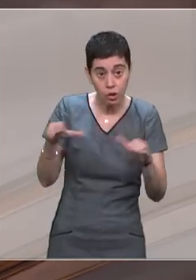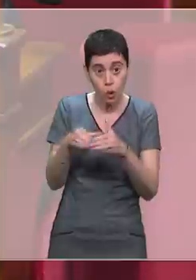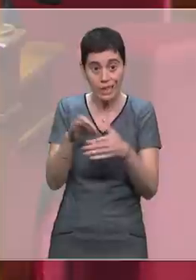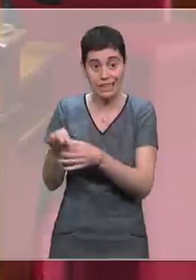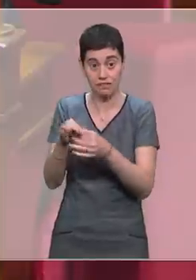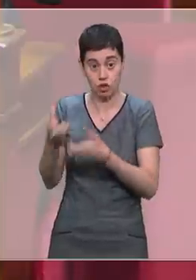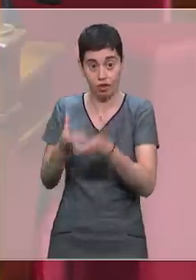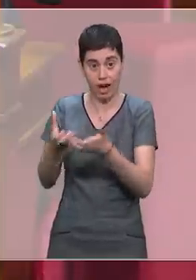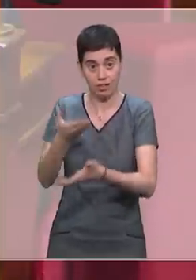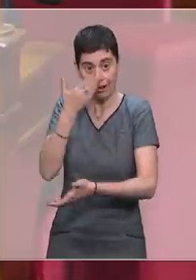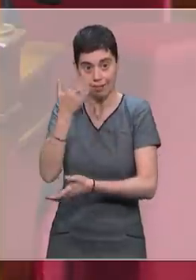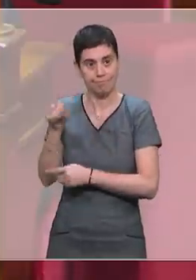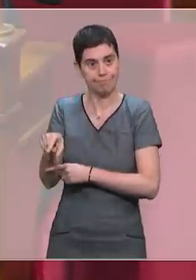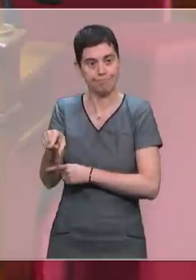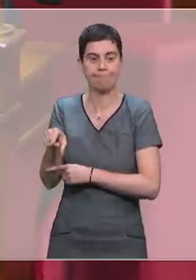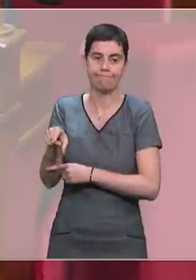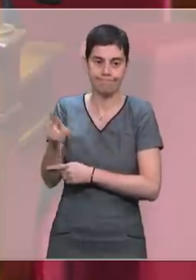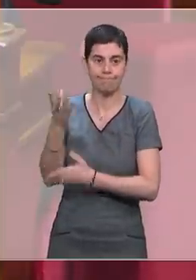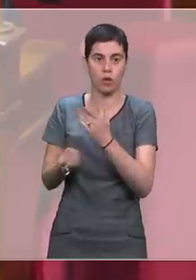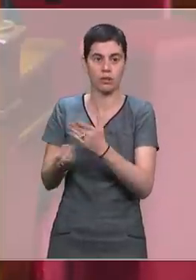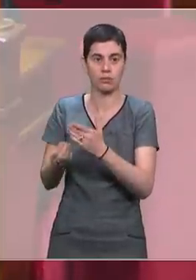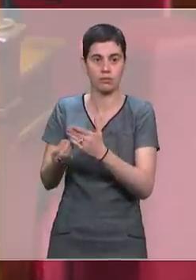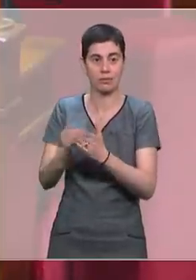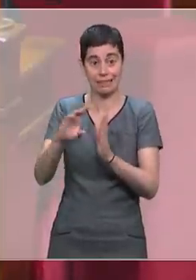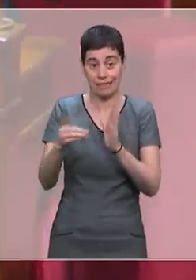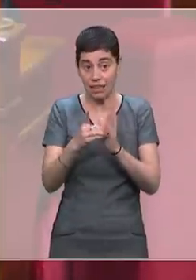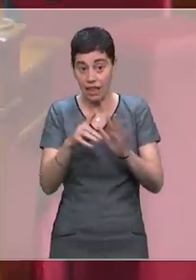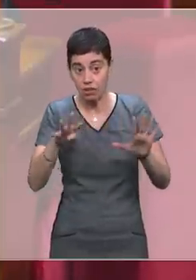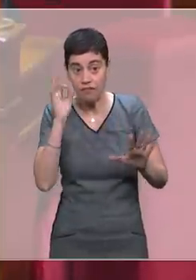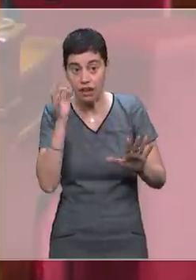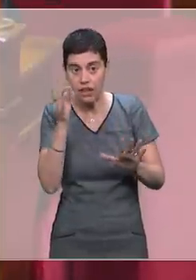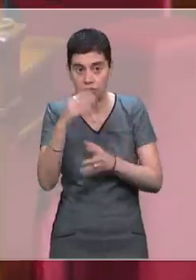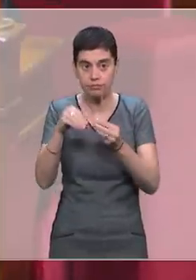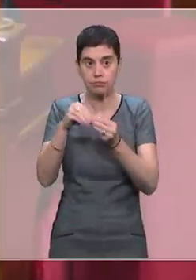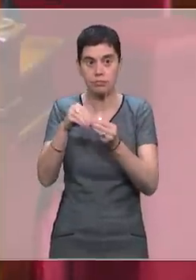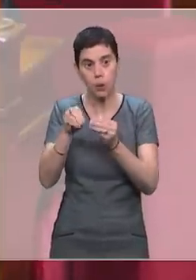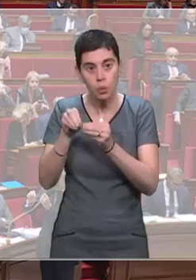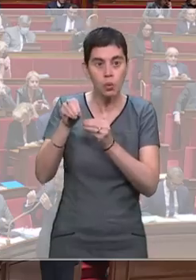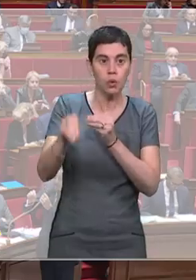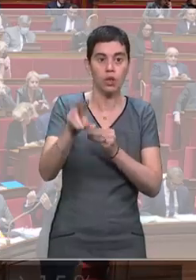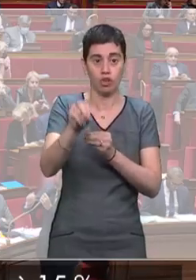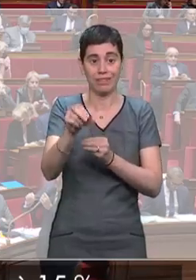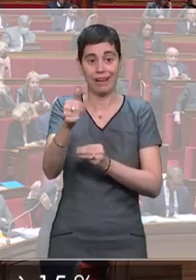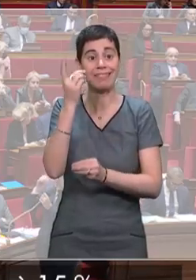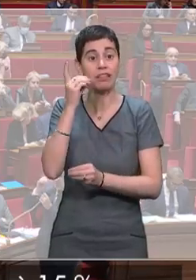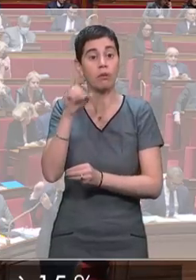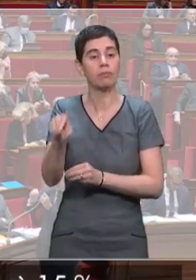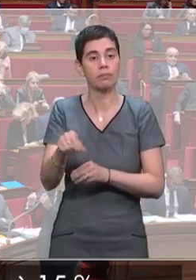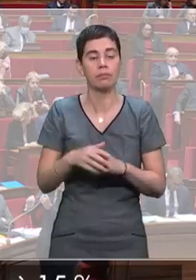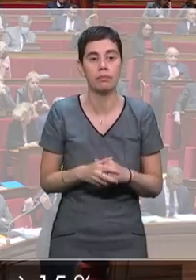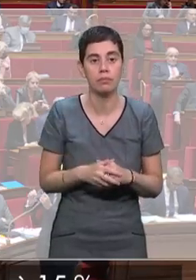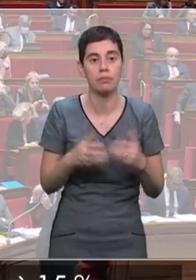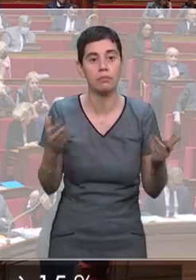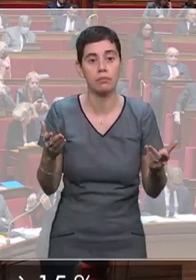gaz qui a été réparé par le décret du 9 avril qui a été étendu jusqu'au 31 décembre. Le sujet qui reste, c'est le